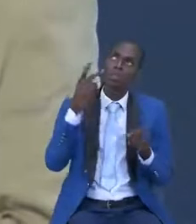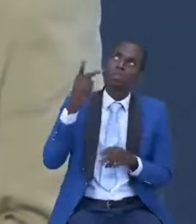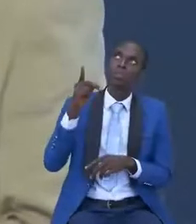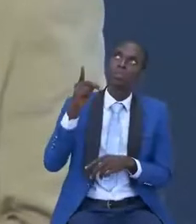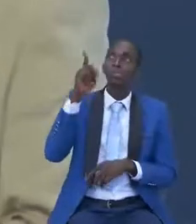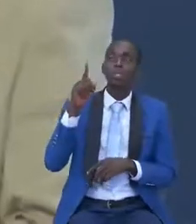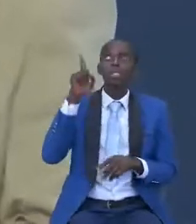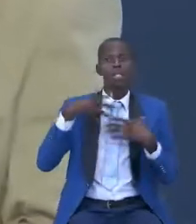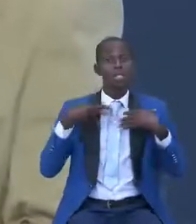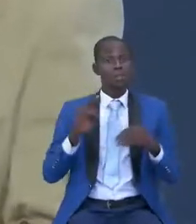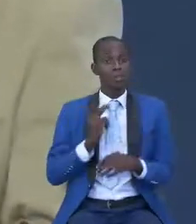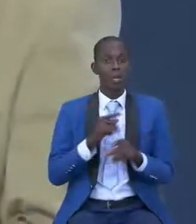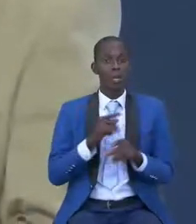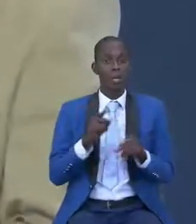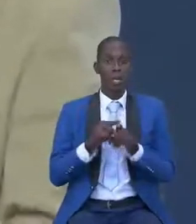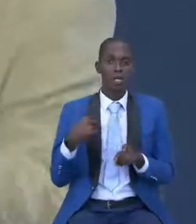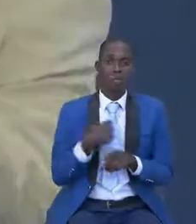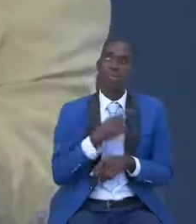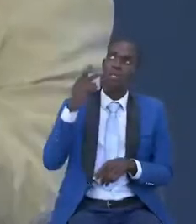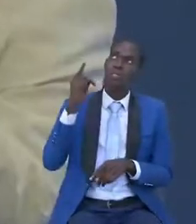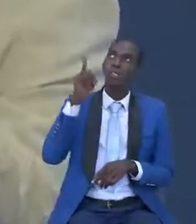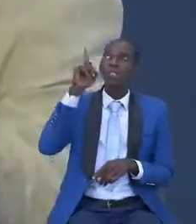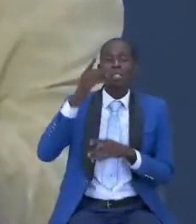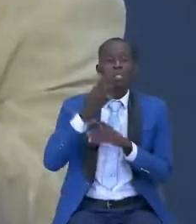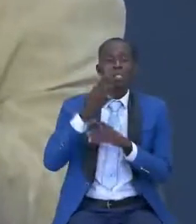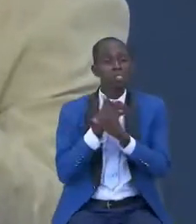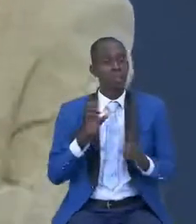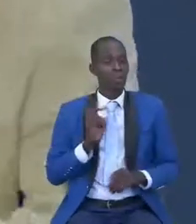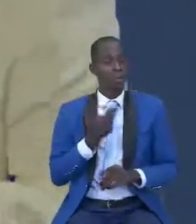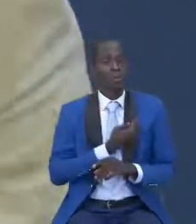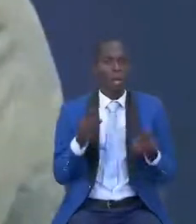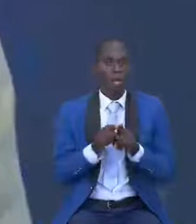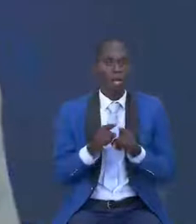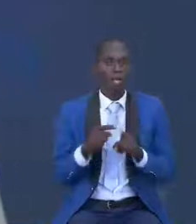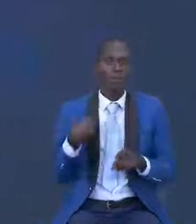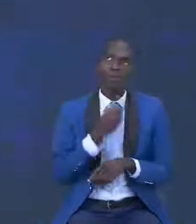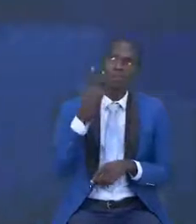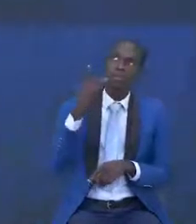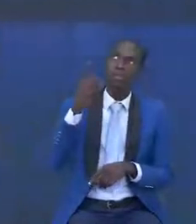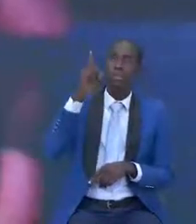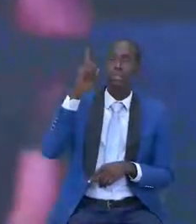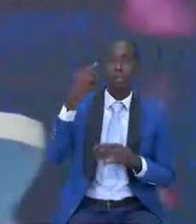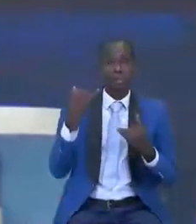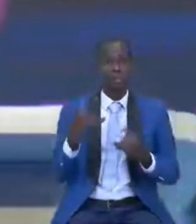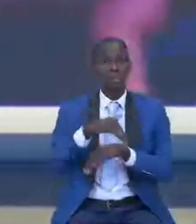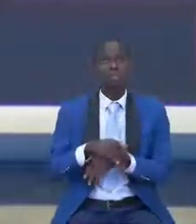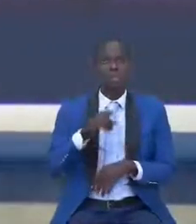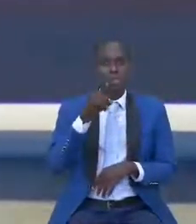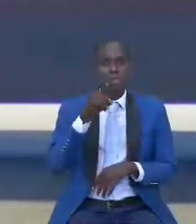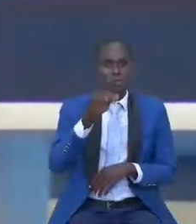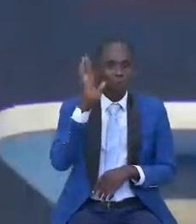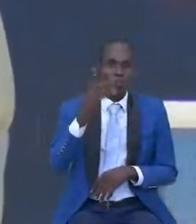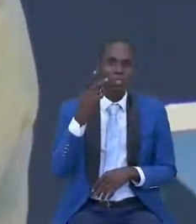Il sauve, comme tu le vois. Il nous guérit quand nous le voyons. Il nous délivre quand nous le